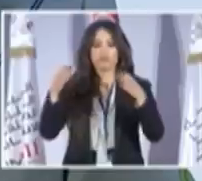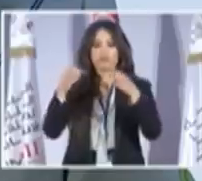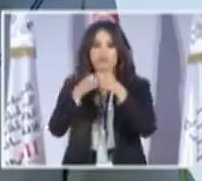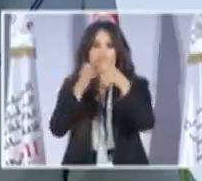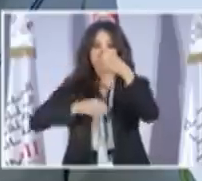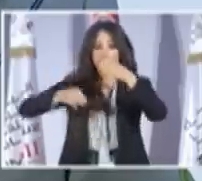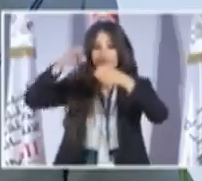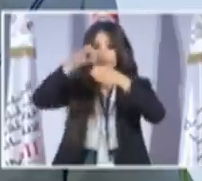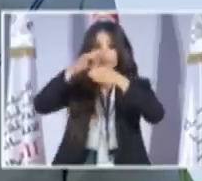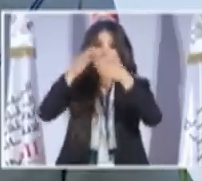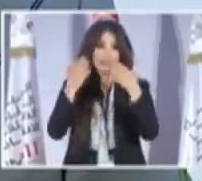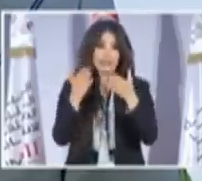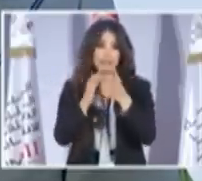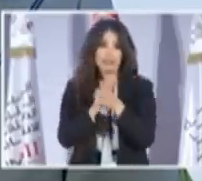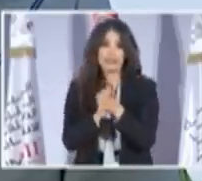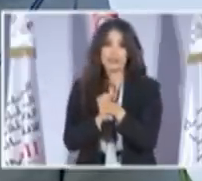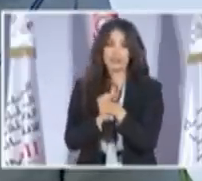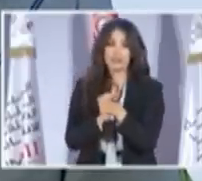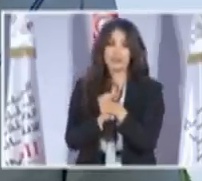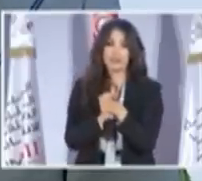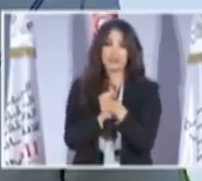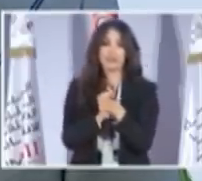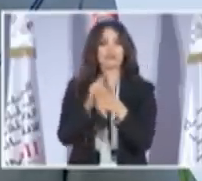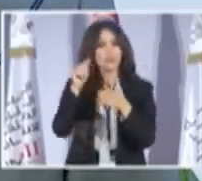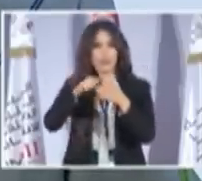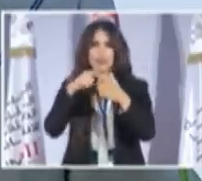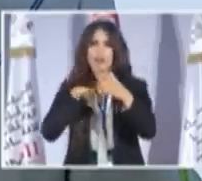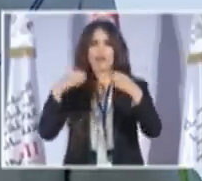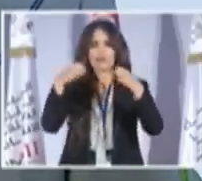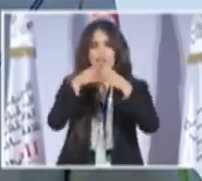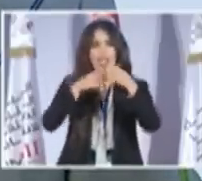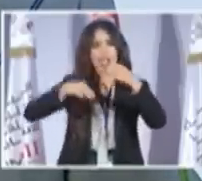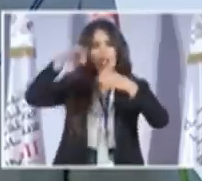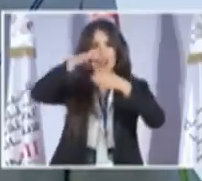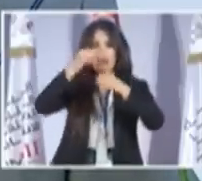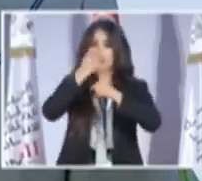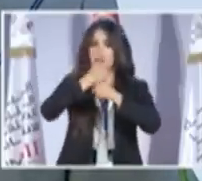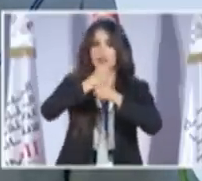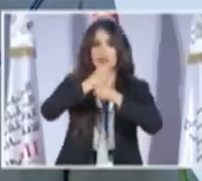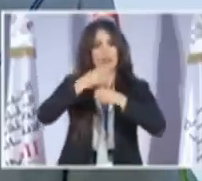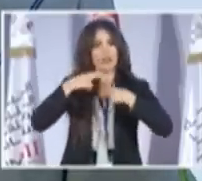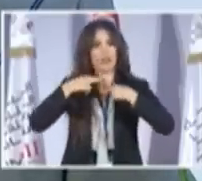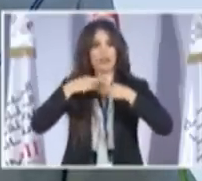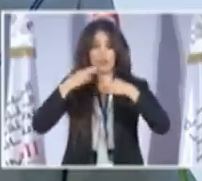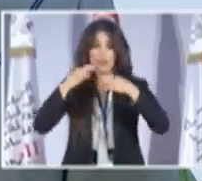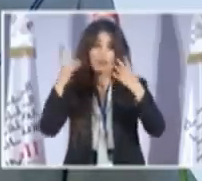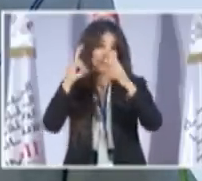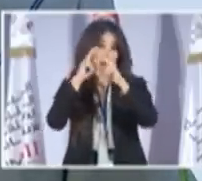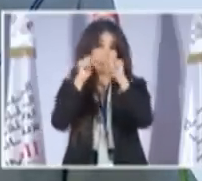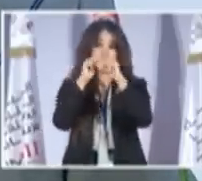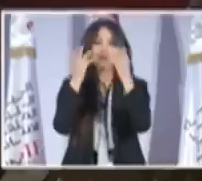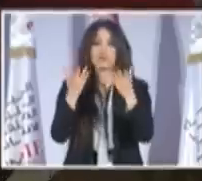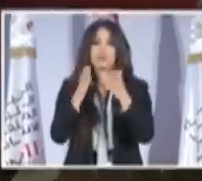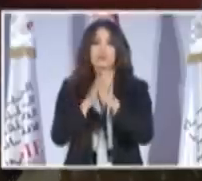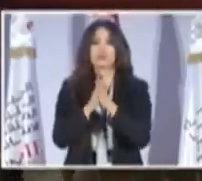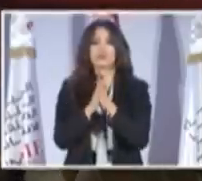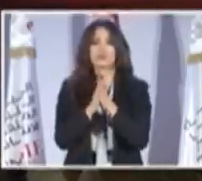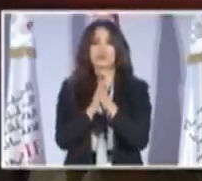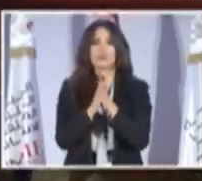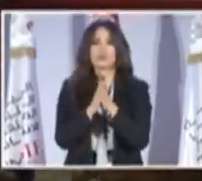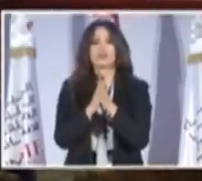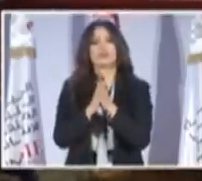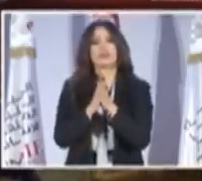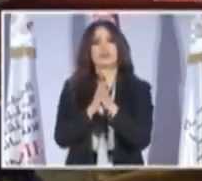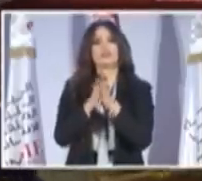اه انها تخدم باستقلاليه تامه ونجم من الناس كلها انه